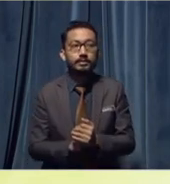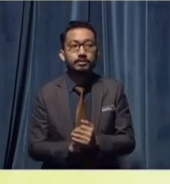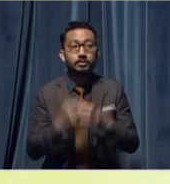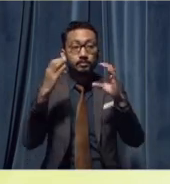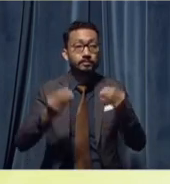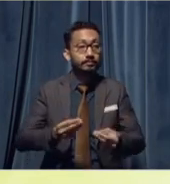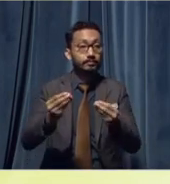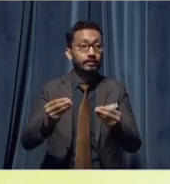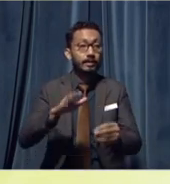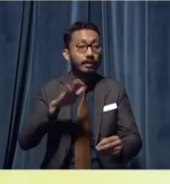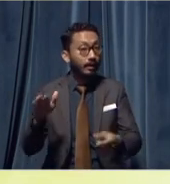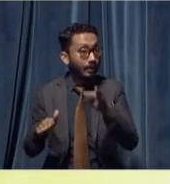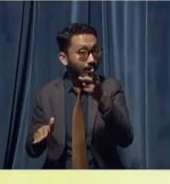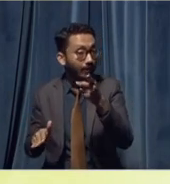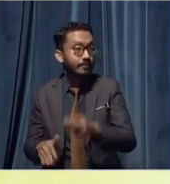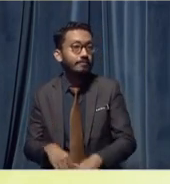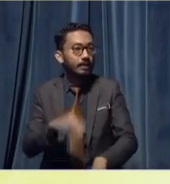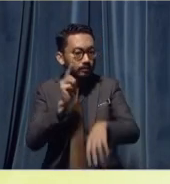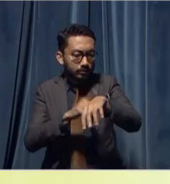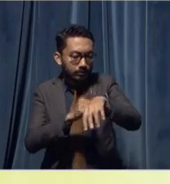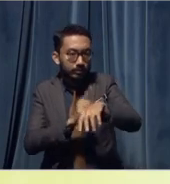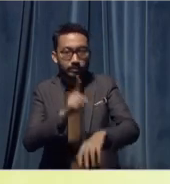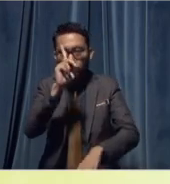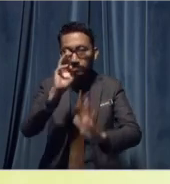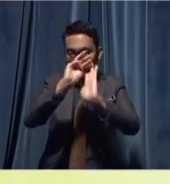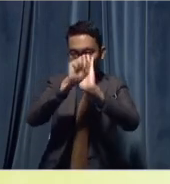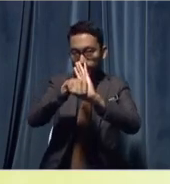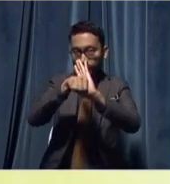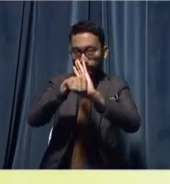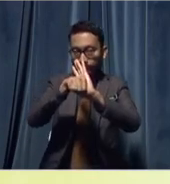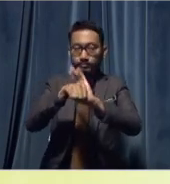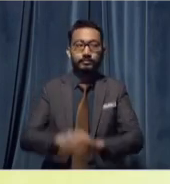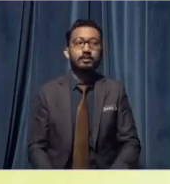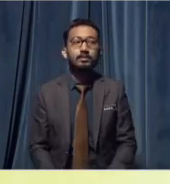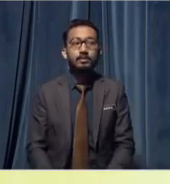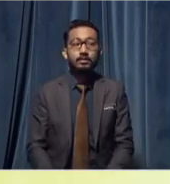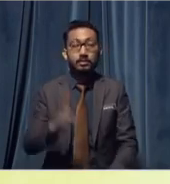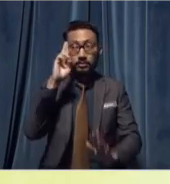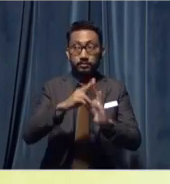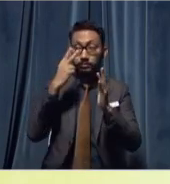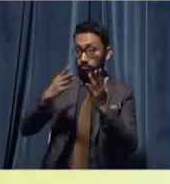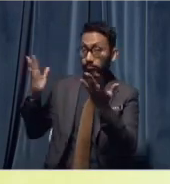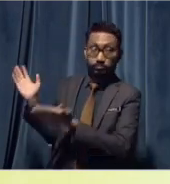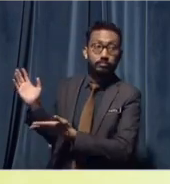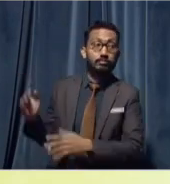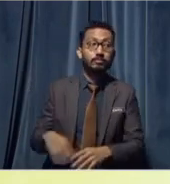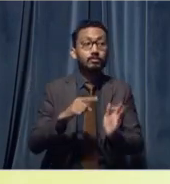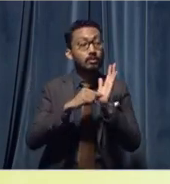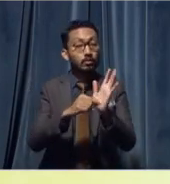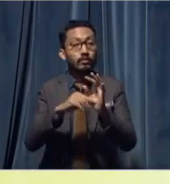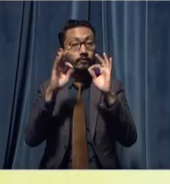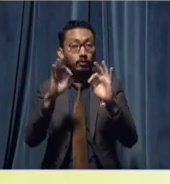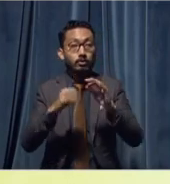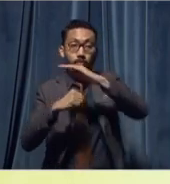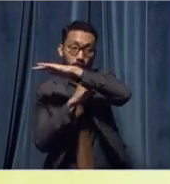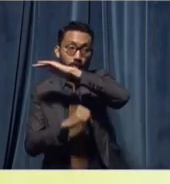beri masa 1 minit untuk murid-murid menjawab. Rajah menunjukkan formula